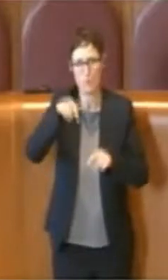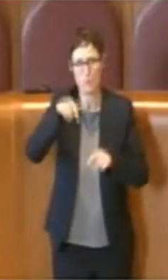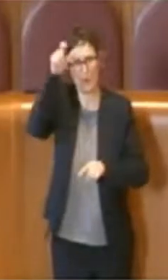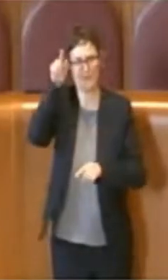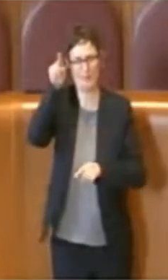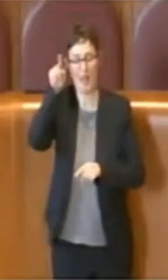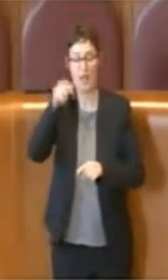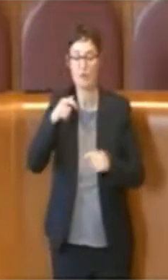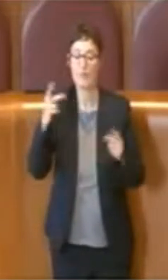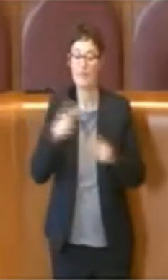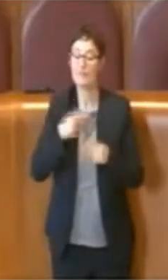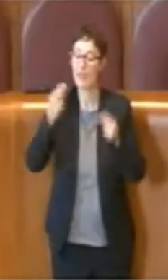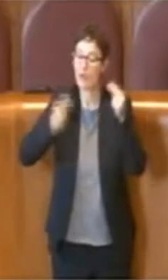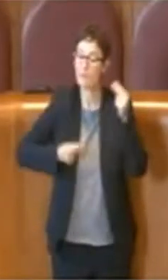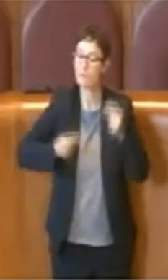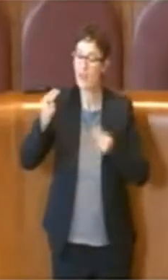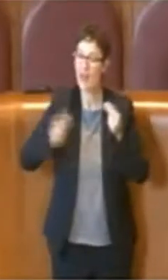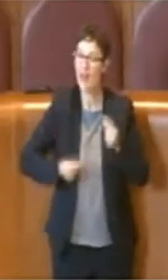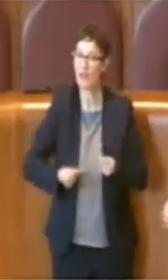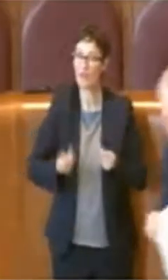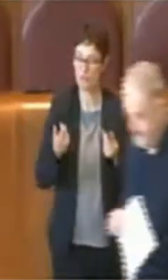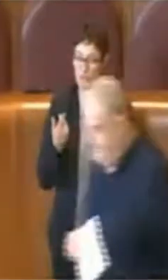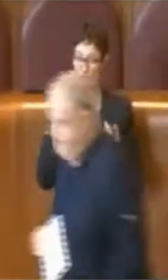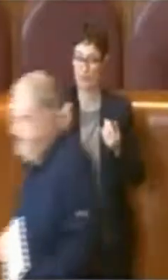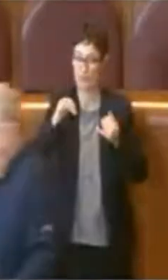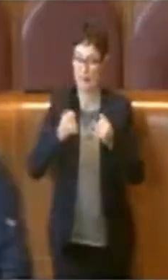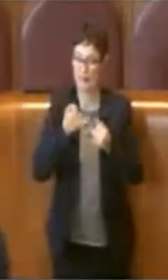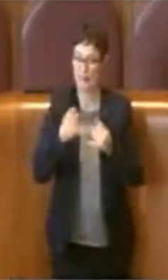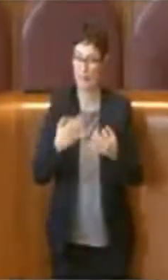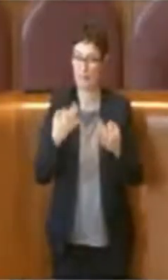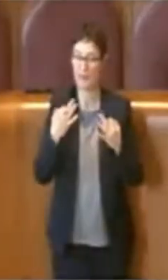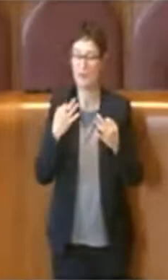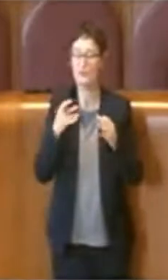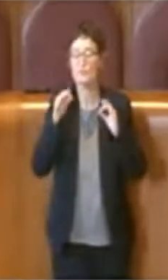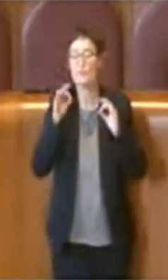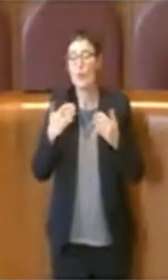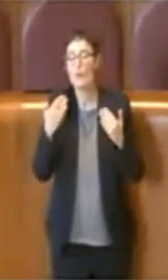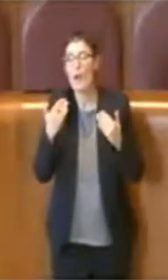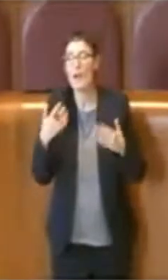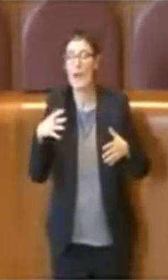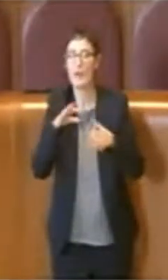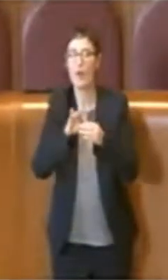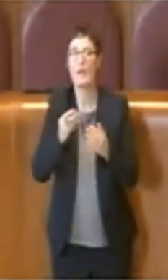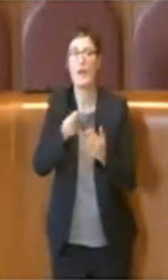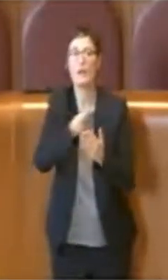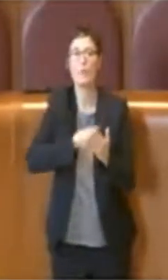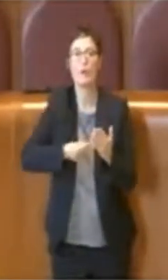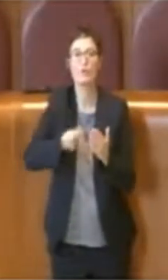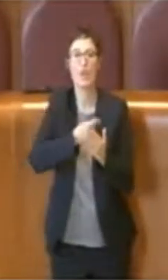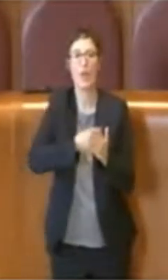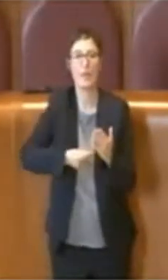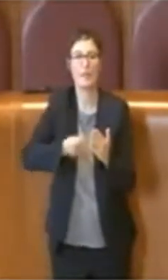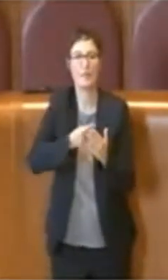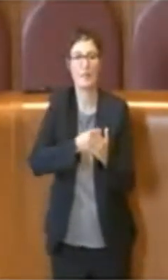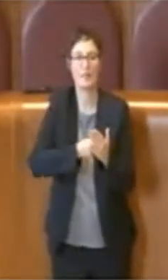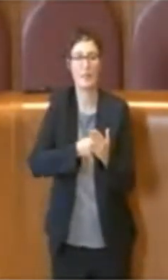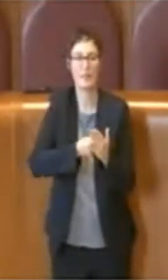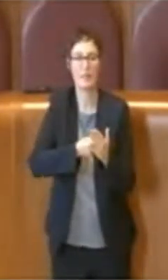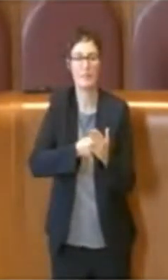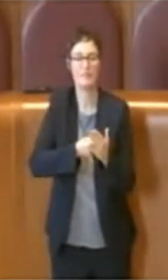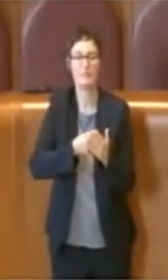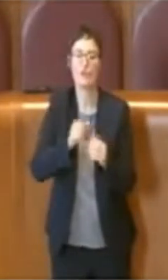bilancio più preciso sarebbe quello per progetti, non solo per indicatori, questo voglio dire, non solo per indicatori